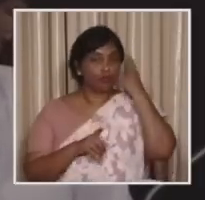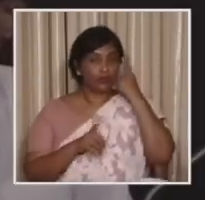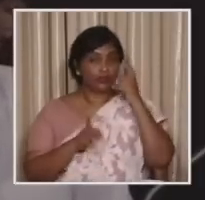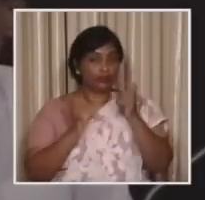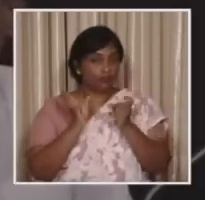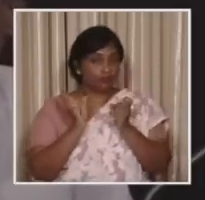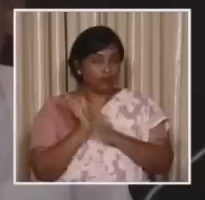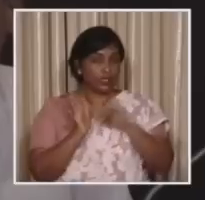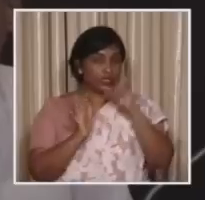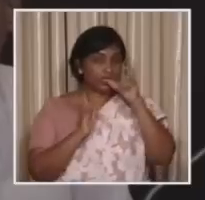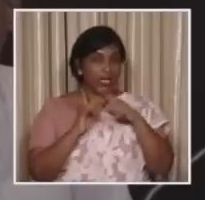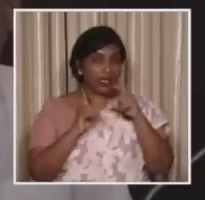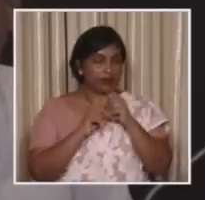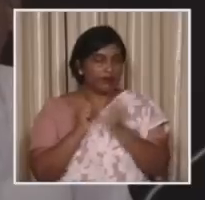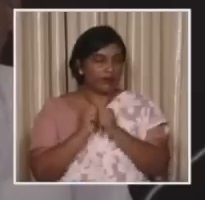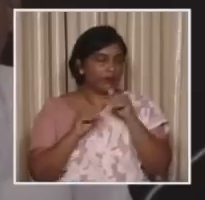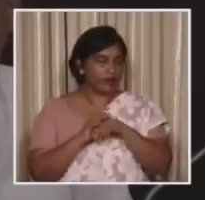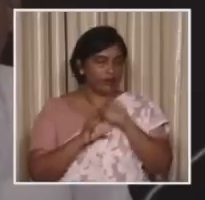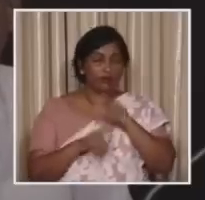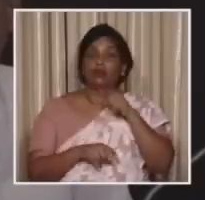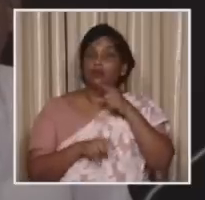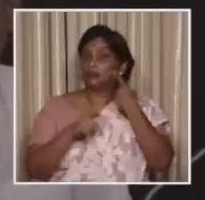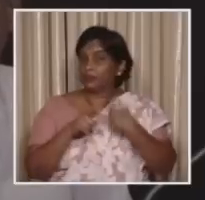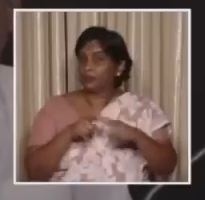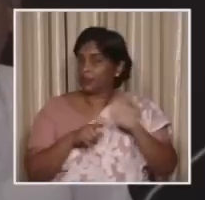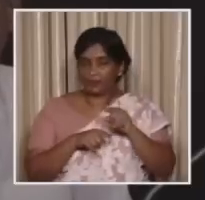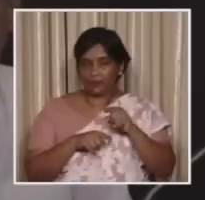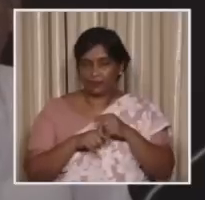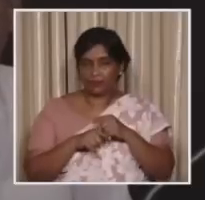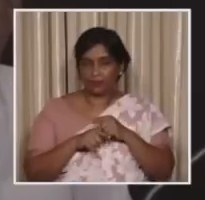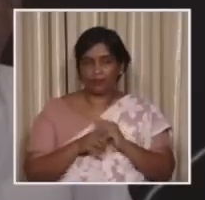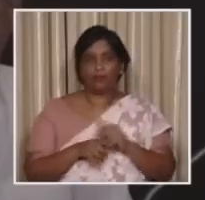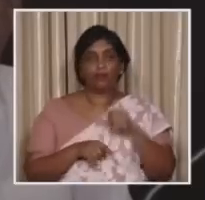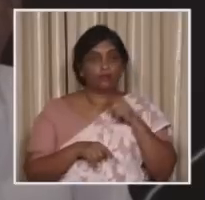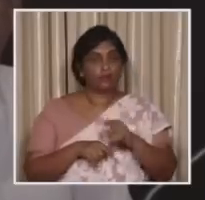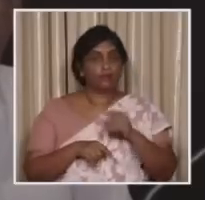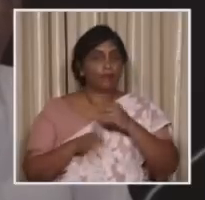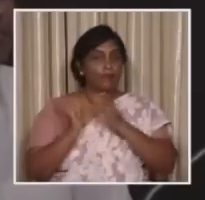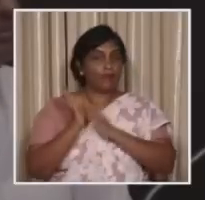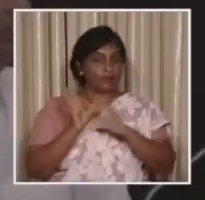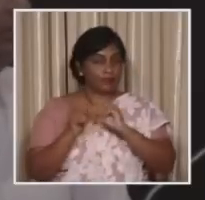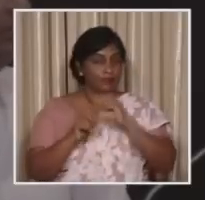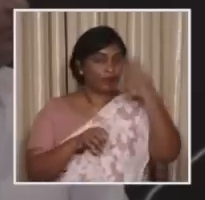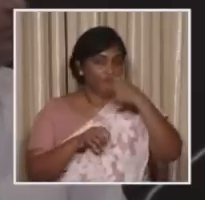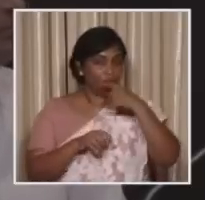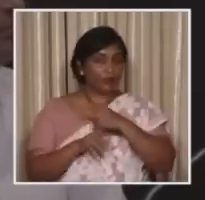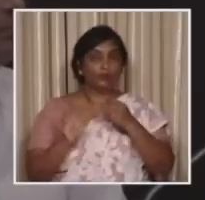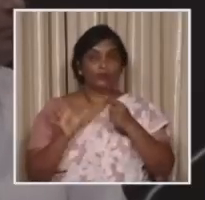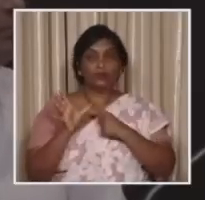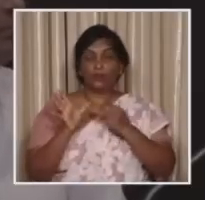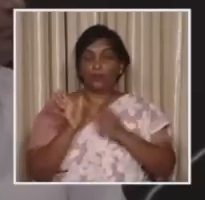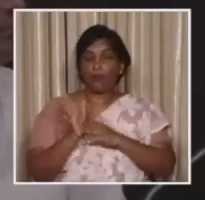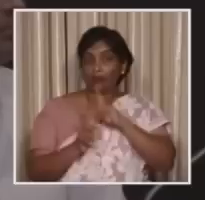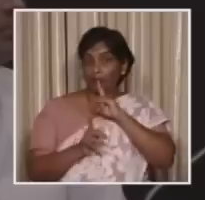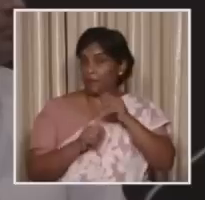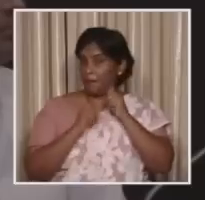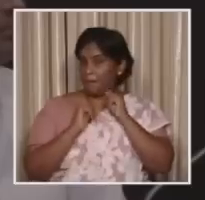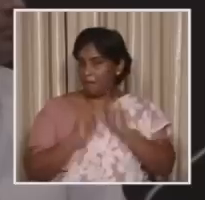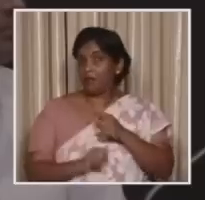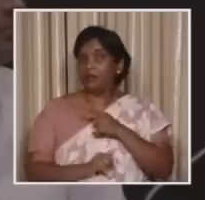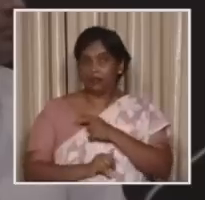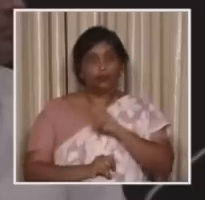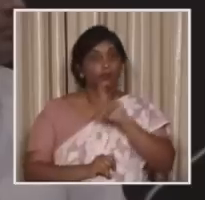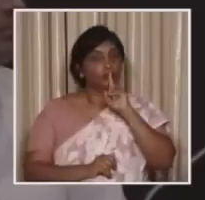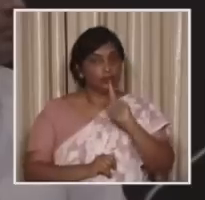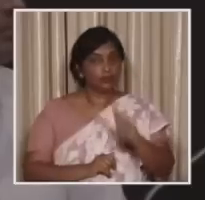මේ නිලධාරින් කටයුතු කරේ. ඒ තරක් නෙමෙයි. මේ Channel 4 සිද්ධියේදී අසාද් මෞලානා කියන කතන්දරේ බොහොම බරපතලයි. ඔහු